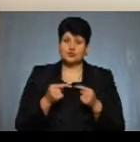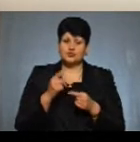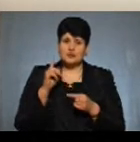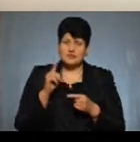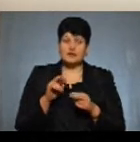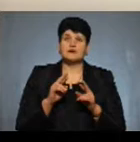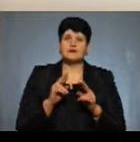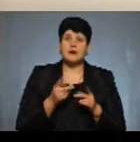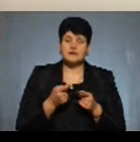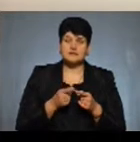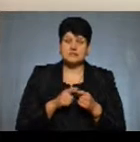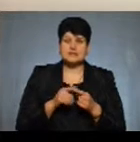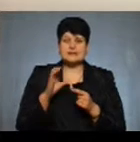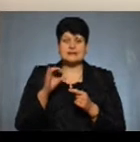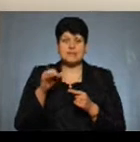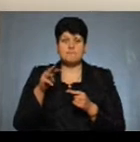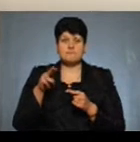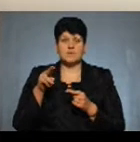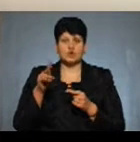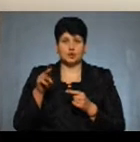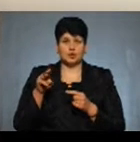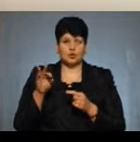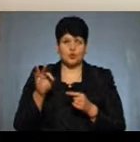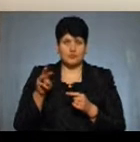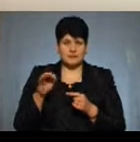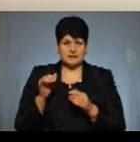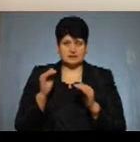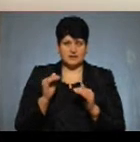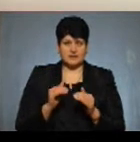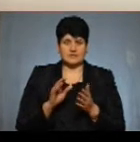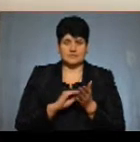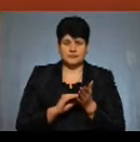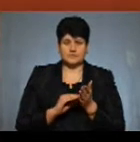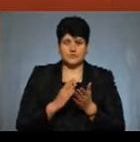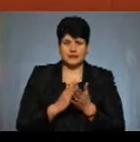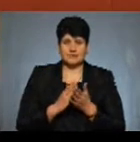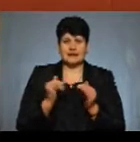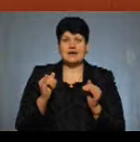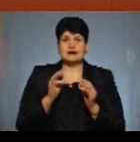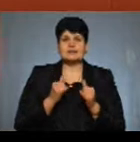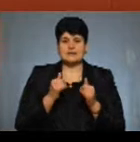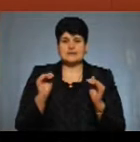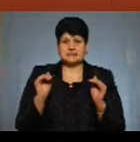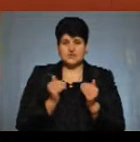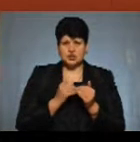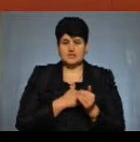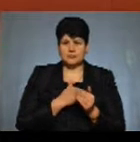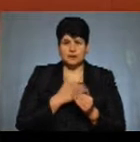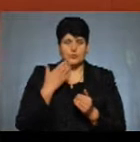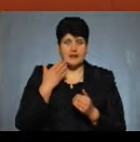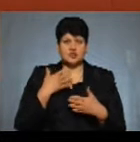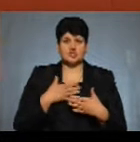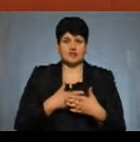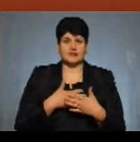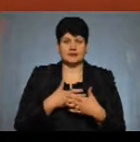їх симптоми певні збивати. Тому що є такі препарати, які пишуть для зниження температури, для полегшення дихання. А